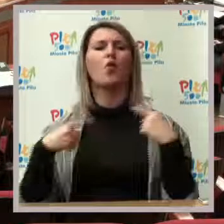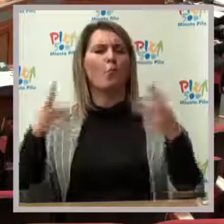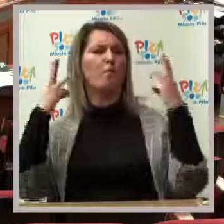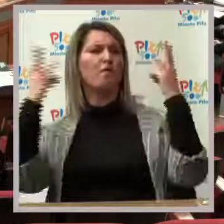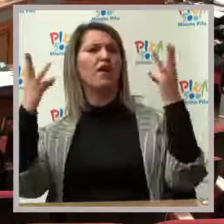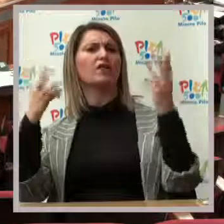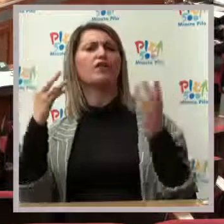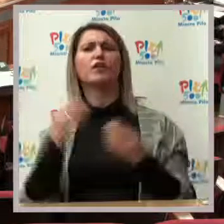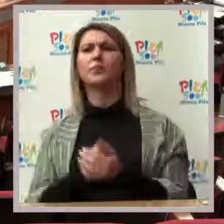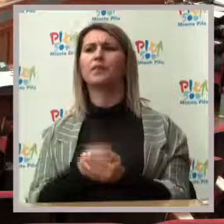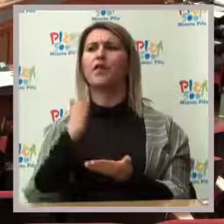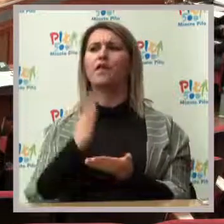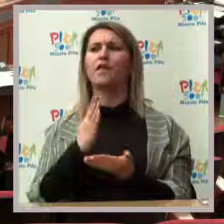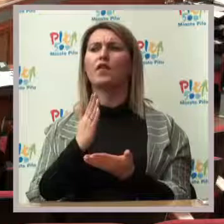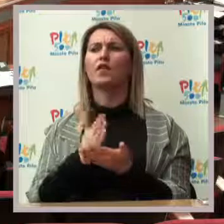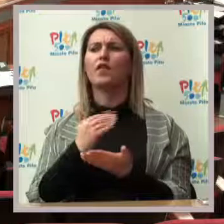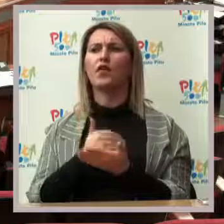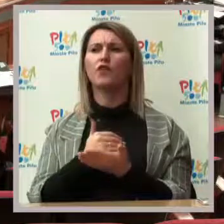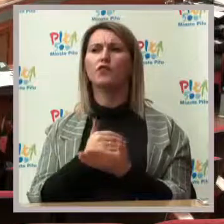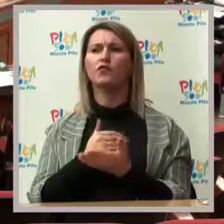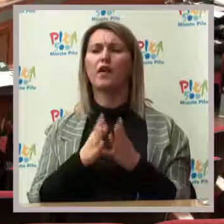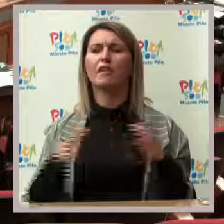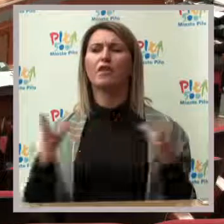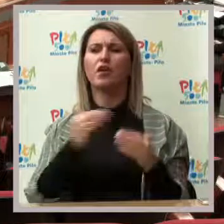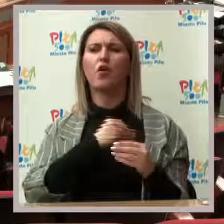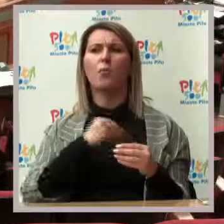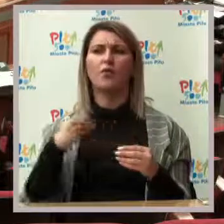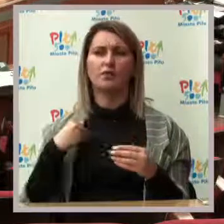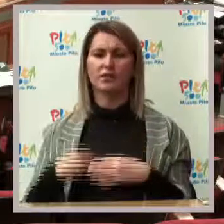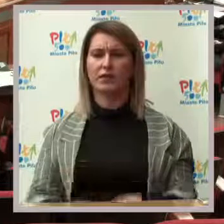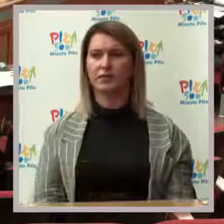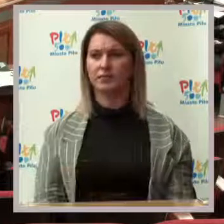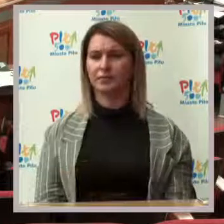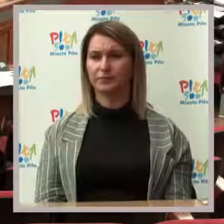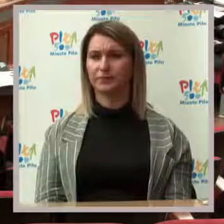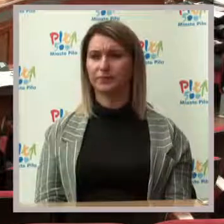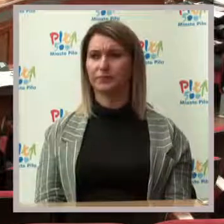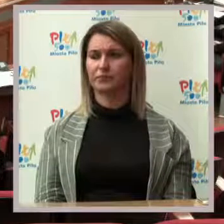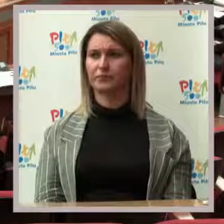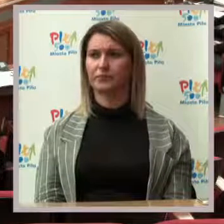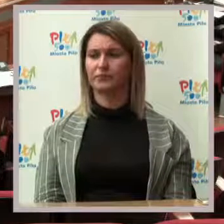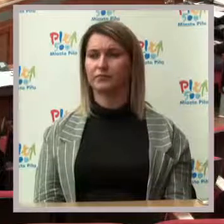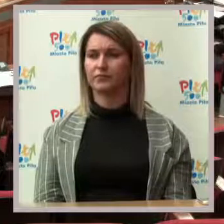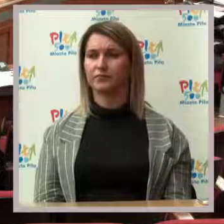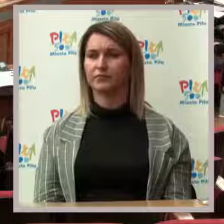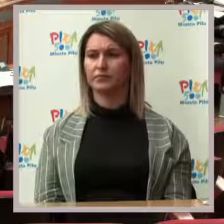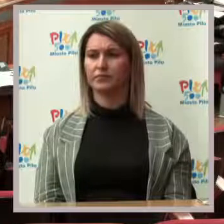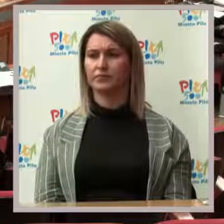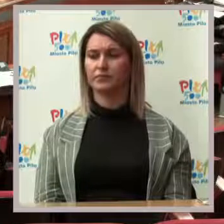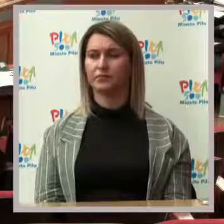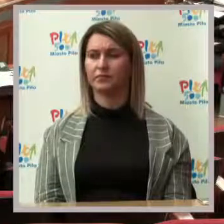Nie, województwa wielkopolskiego dla Zrzeszenia LZS. A LZS z nami ściśle współpracuje